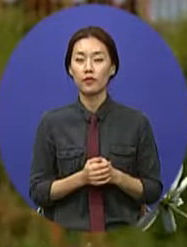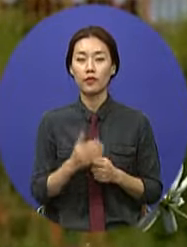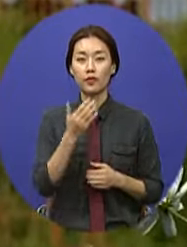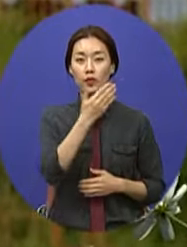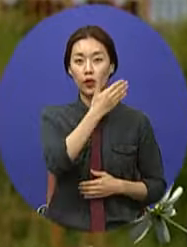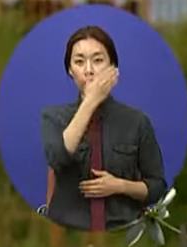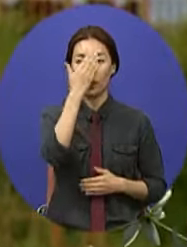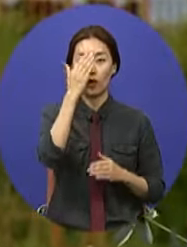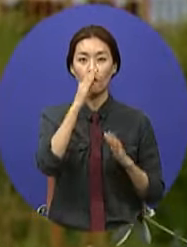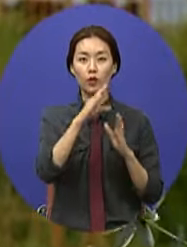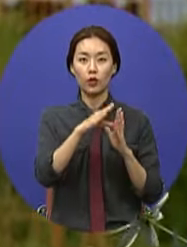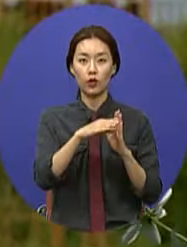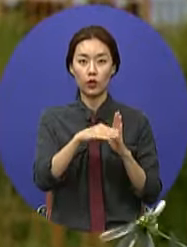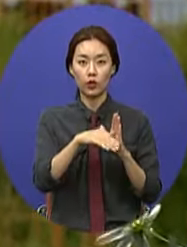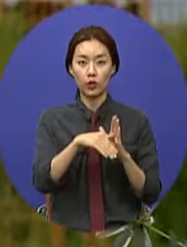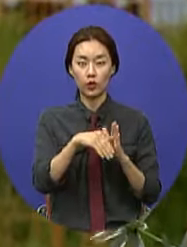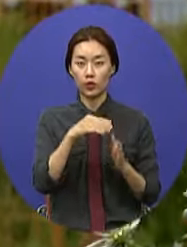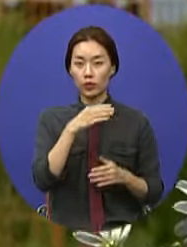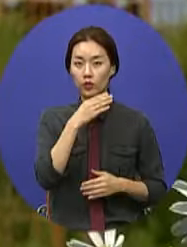젊어서도